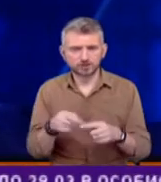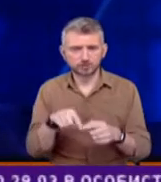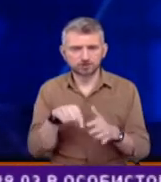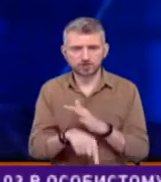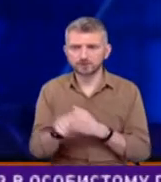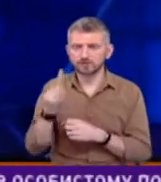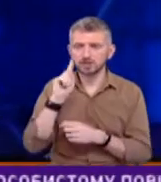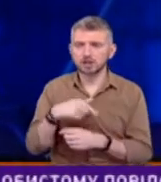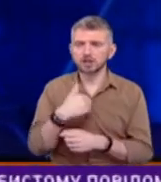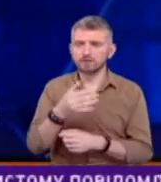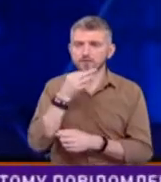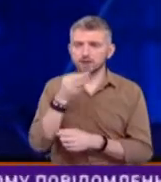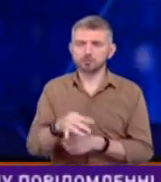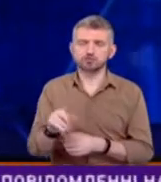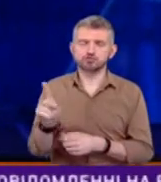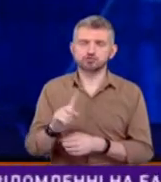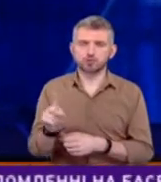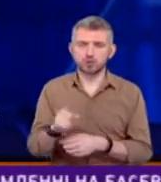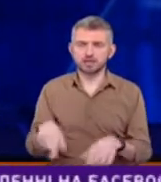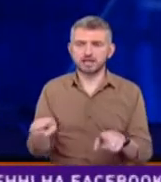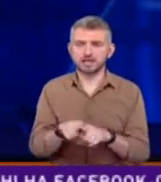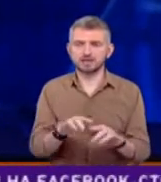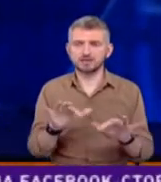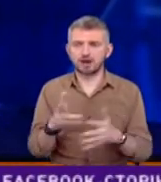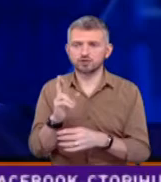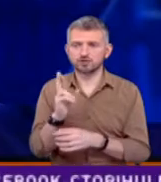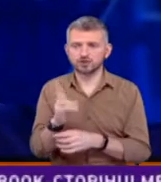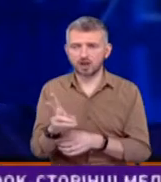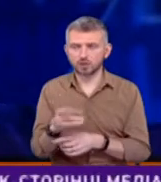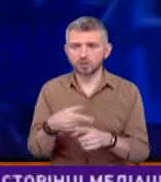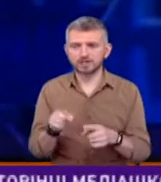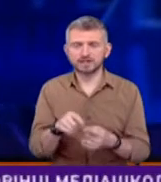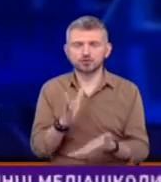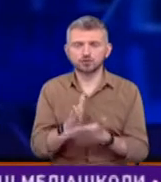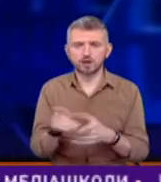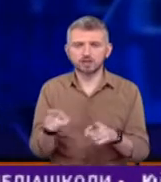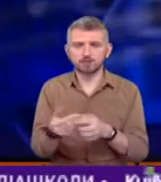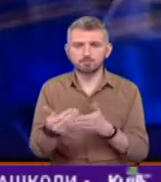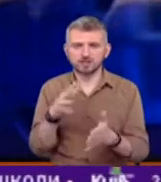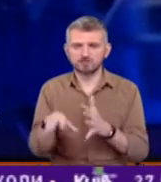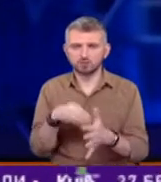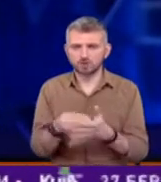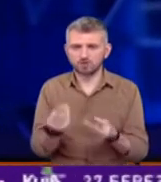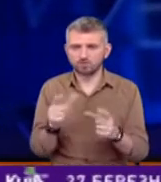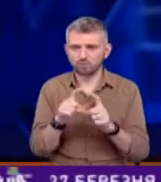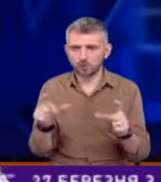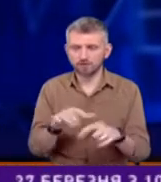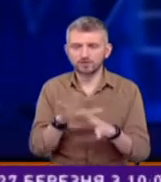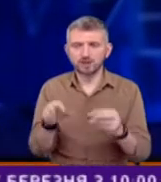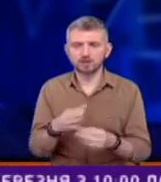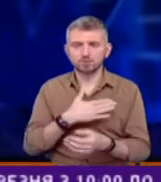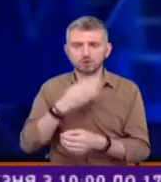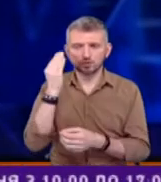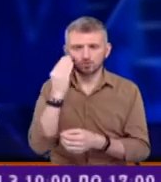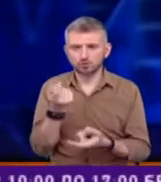означає? Знаєте, я вам скажу, що таке явище, як оці існування таких передвиборних фондів, воно взагалі, як на мене,